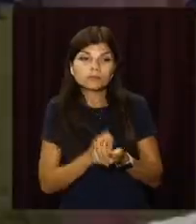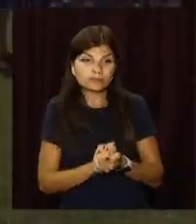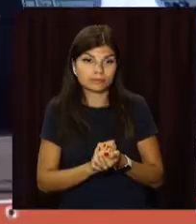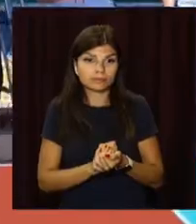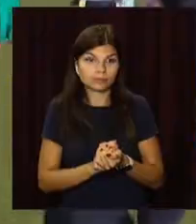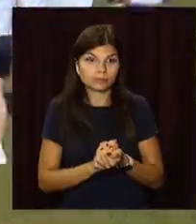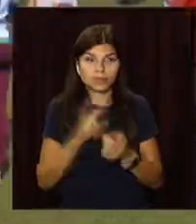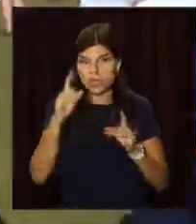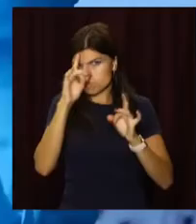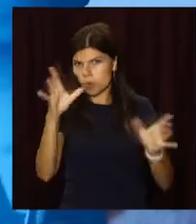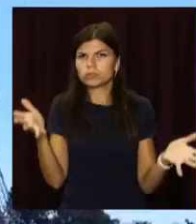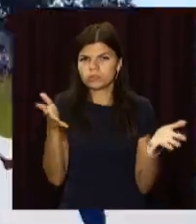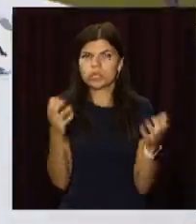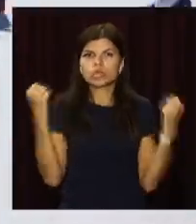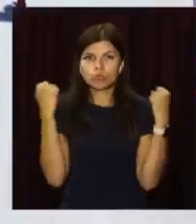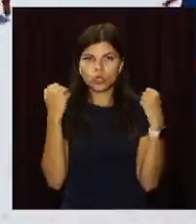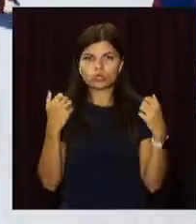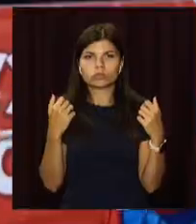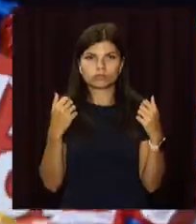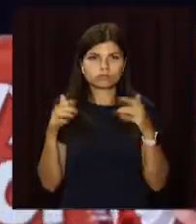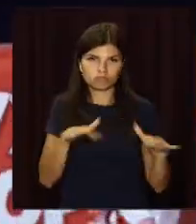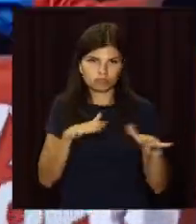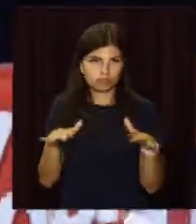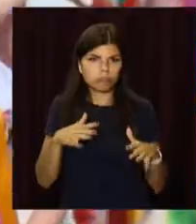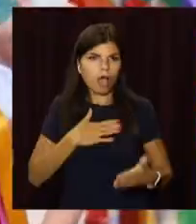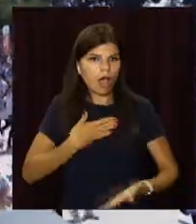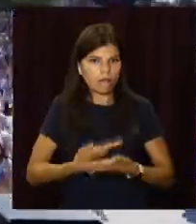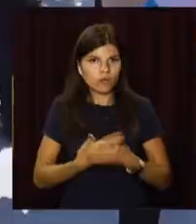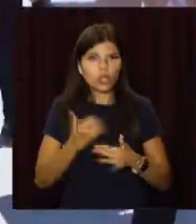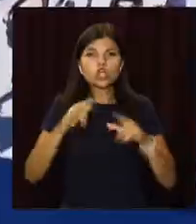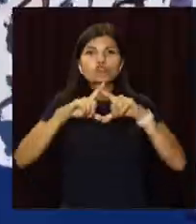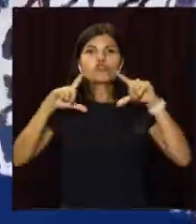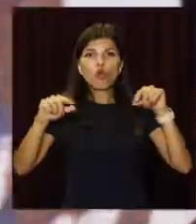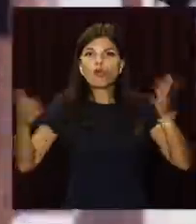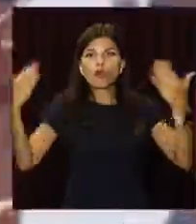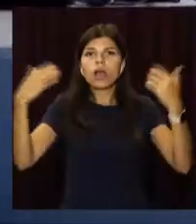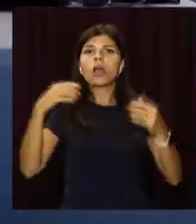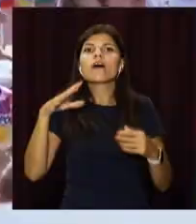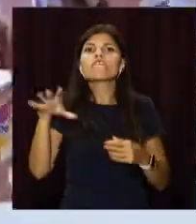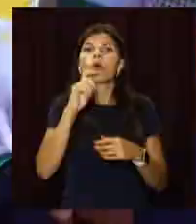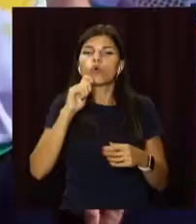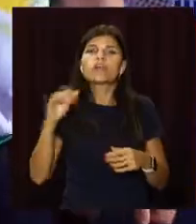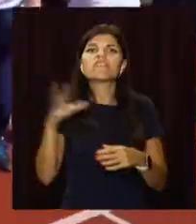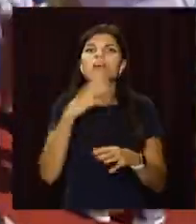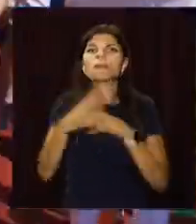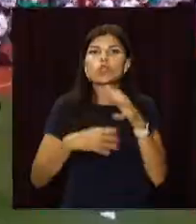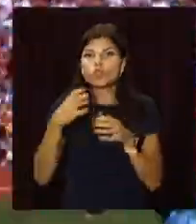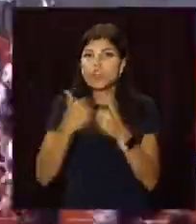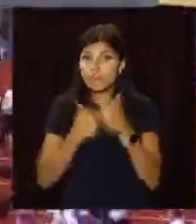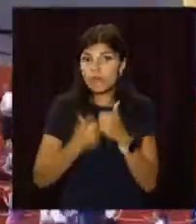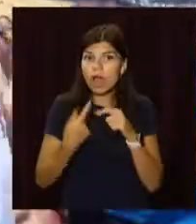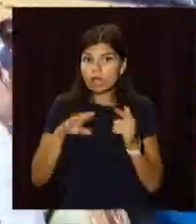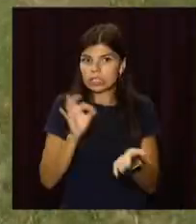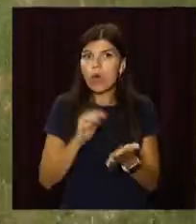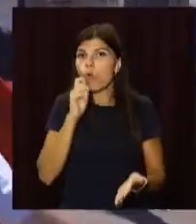Популяризація здорового способу життя та залучення школярів до участі у всеукраїнських та міжнародних змаганнях – такі головні цілі Української